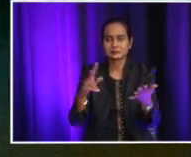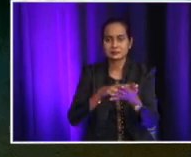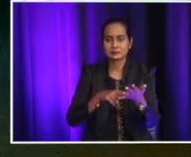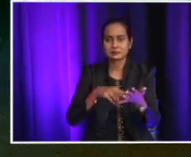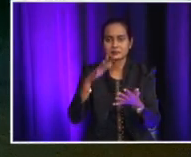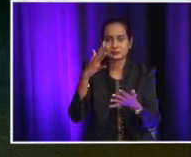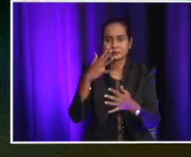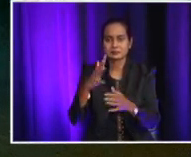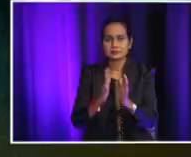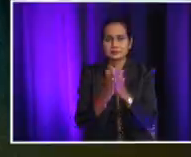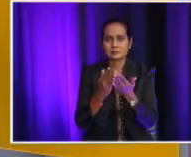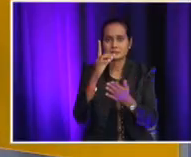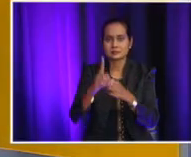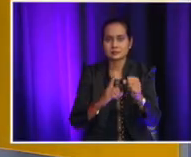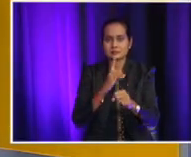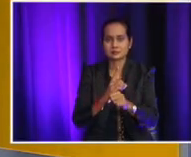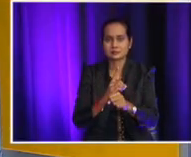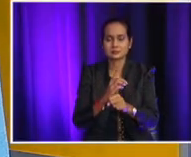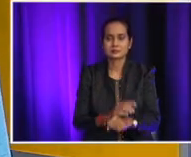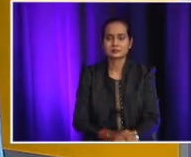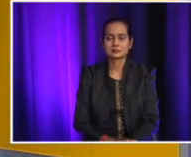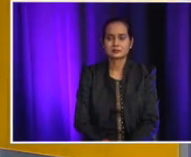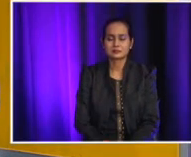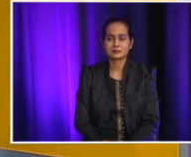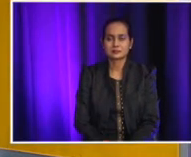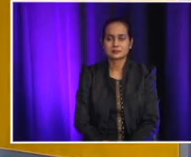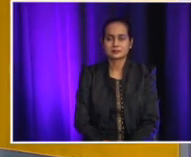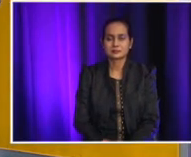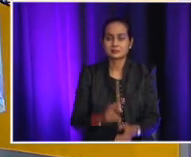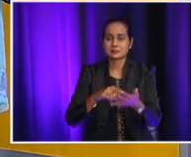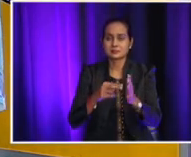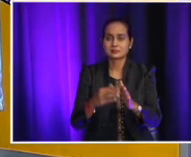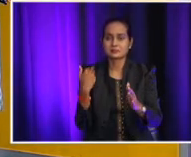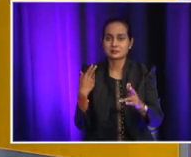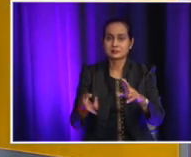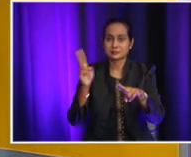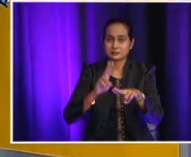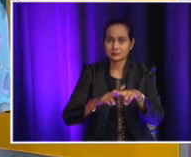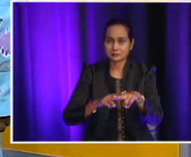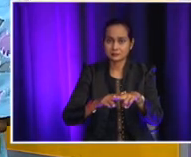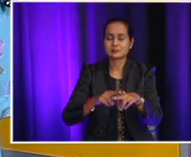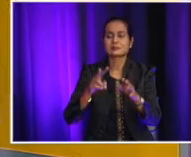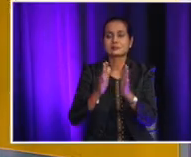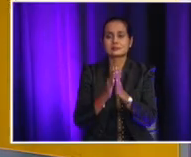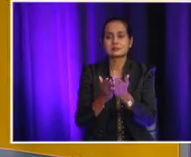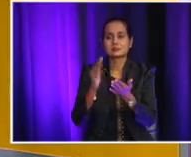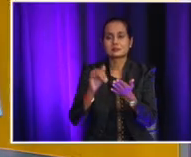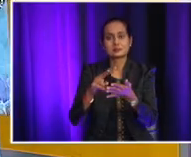kan Yang mana ada penambahan bilangan buku yang dibaca jadi ini